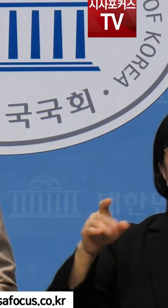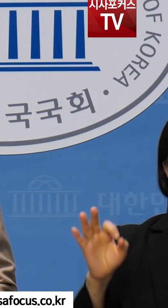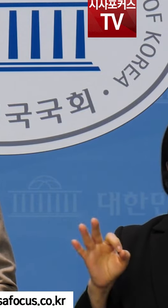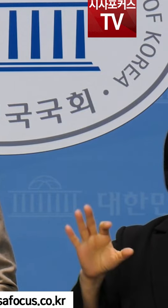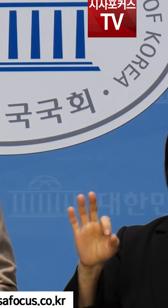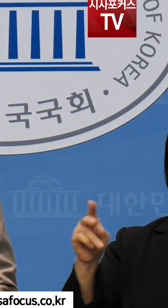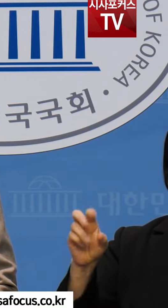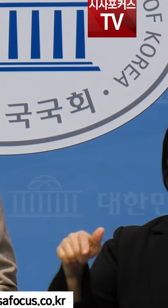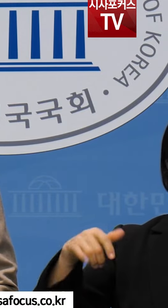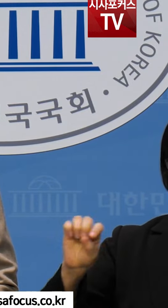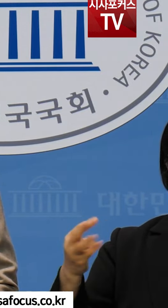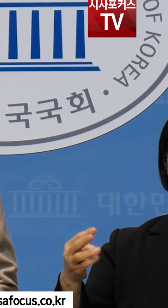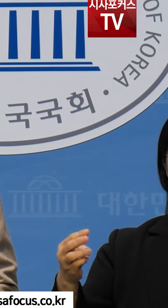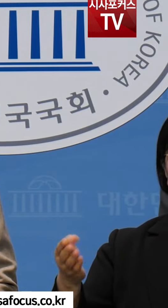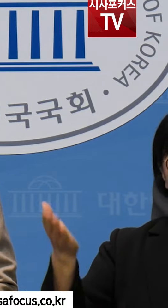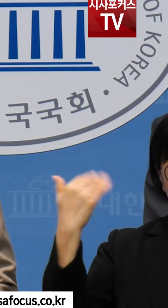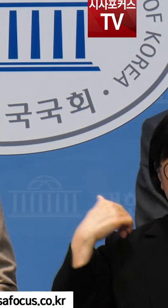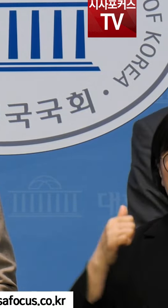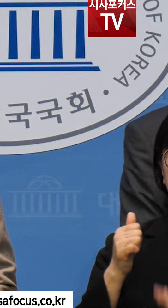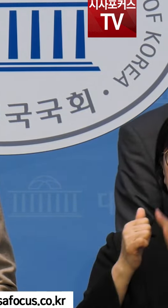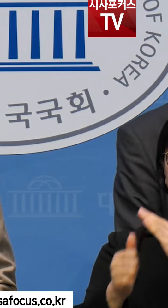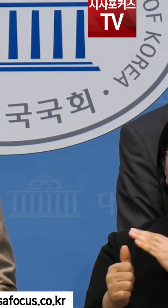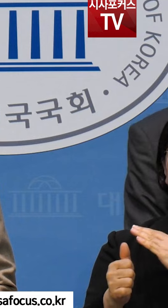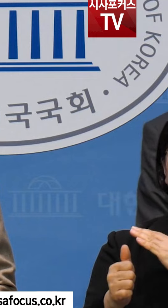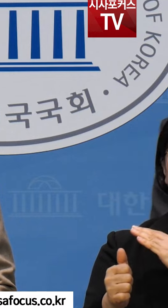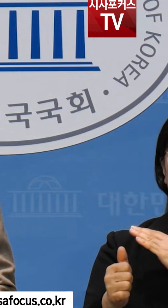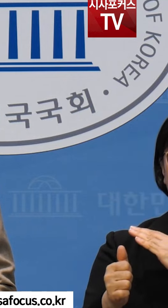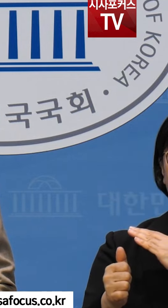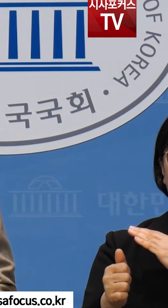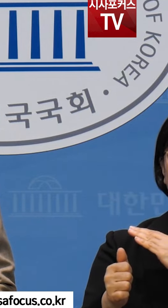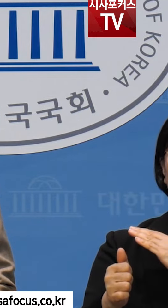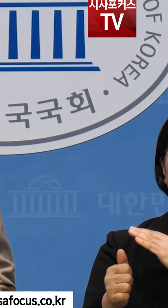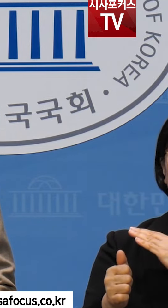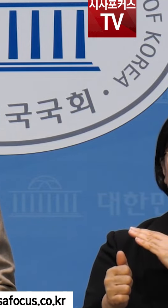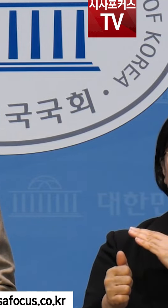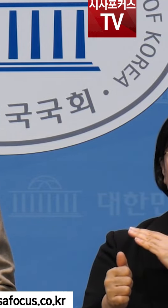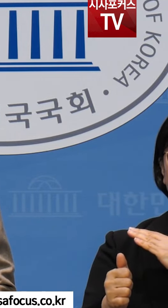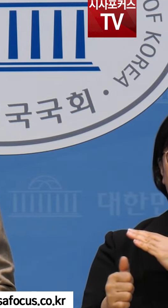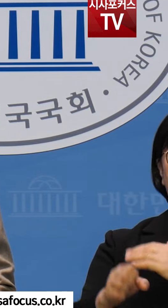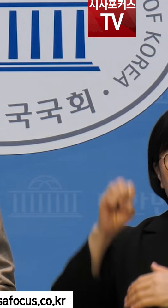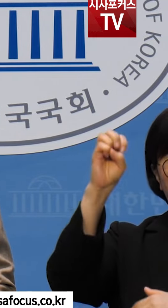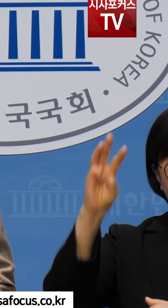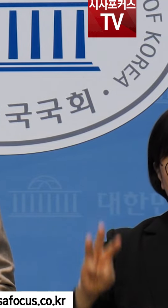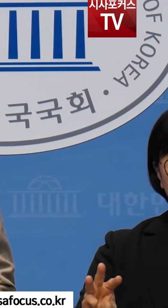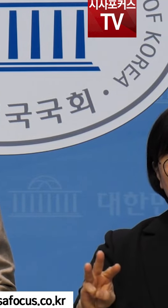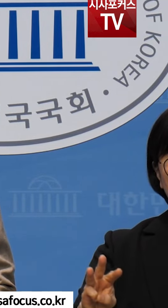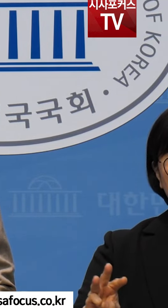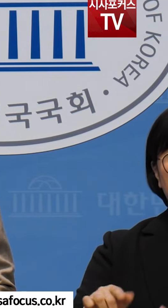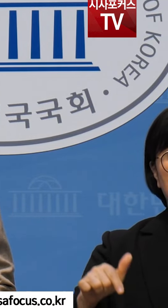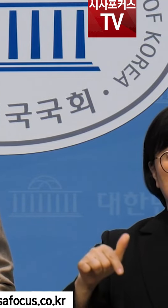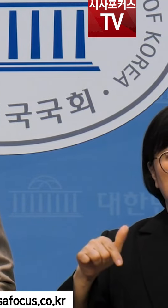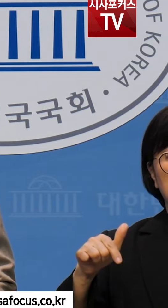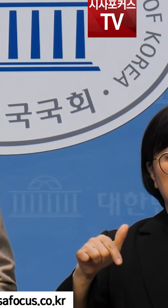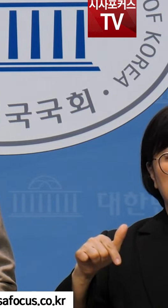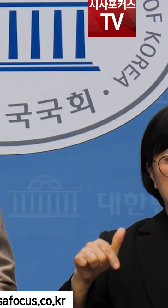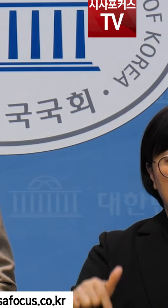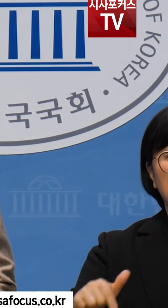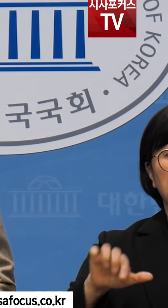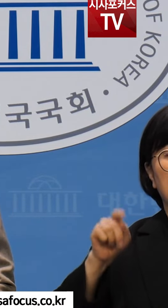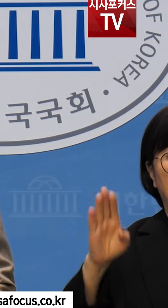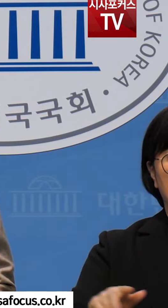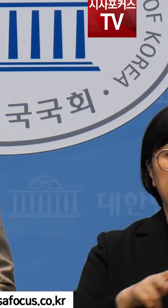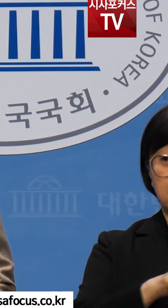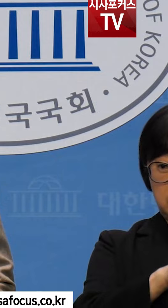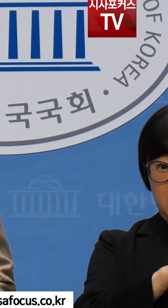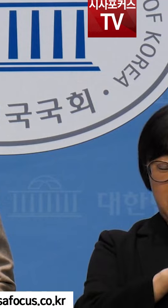대표 전 대표님이 광주 서구갑에 출마를 하셨는데